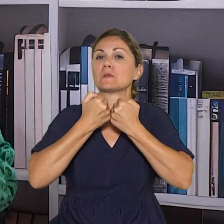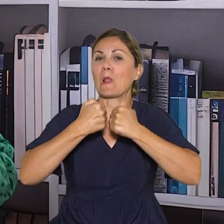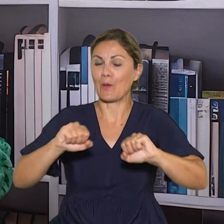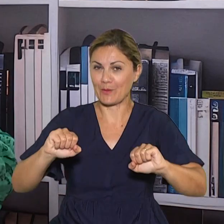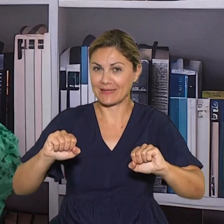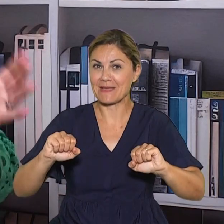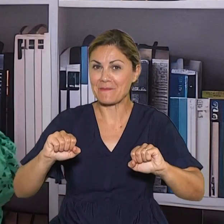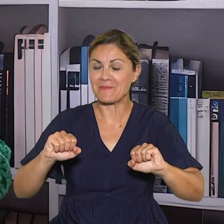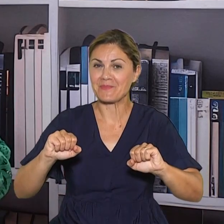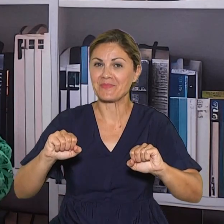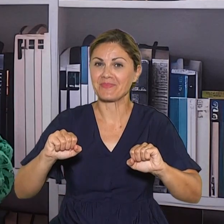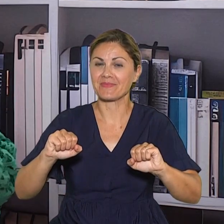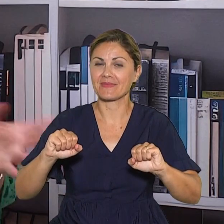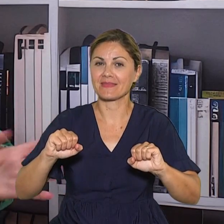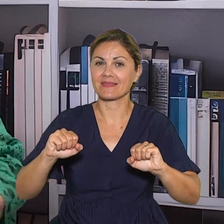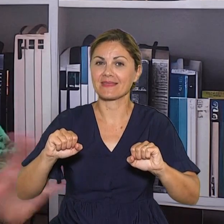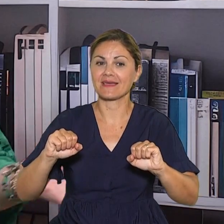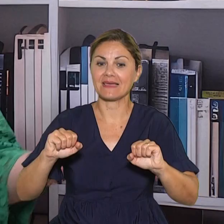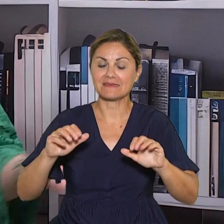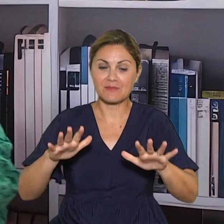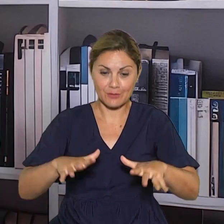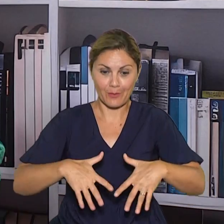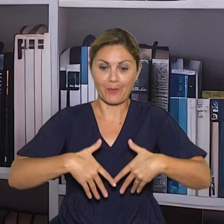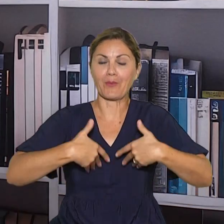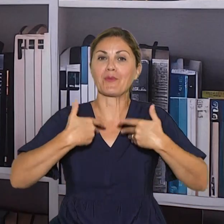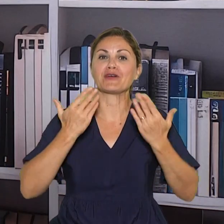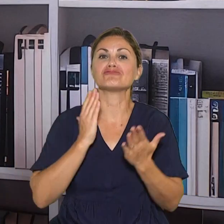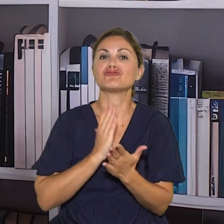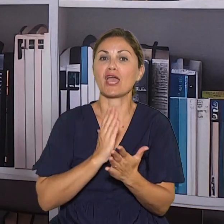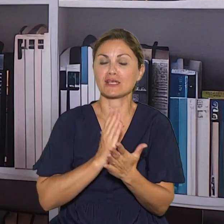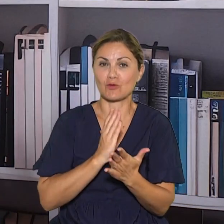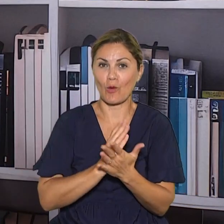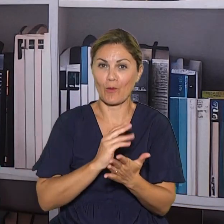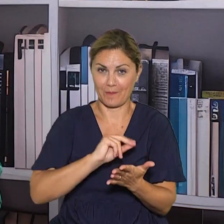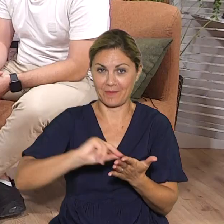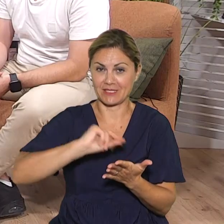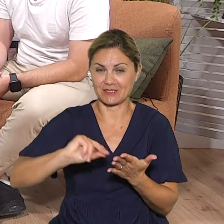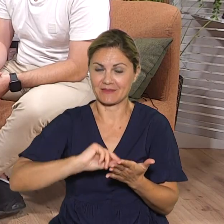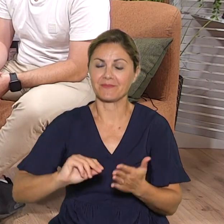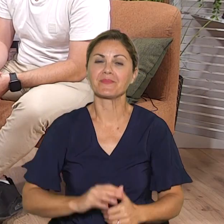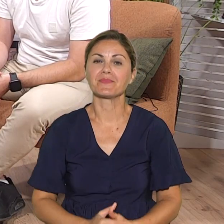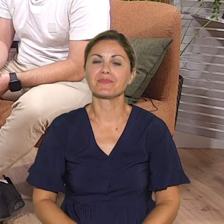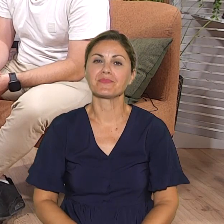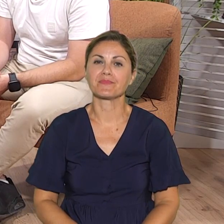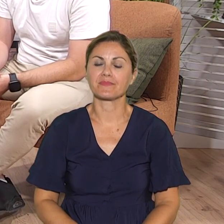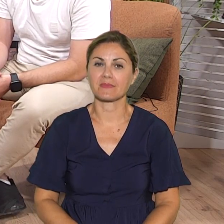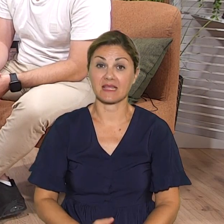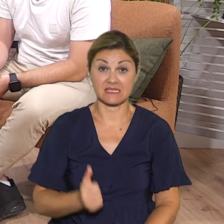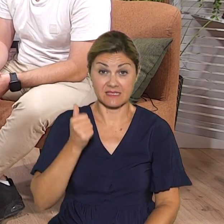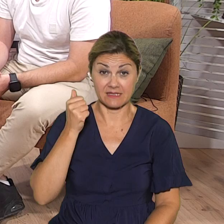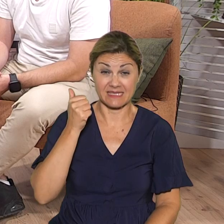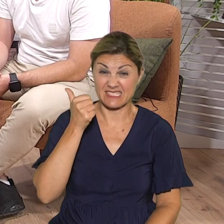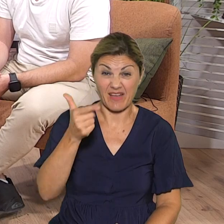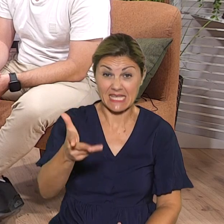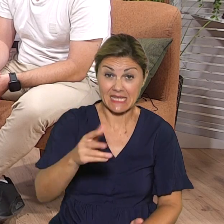to malo nekako počelo biti učestalo. Kao. Mm. I koliko često pišete? Je li to na dnevnoj